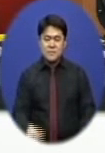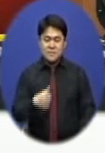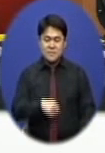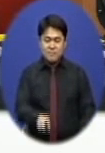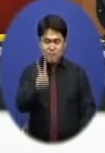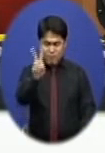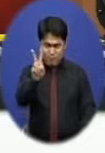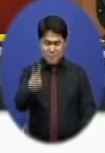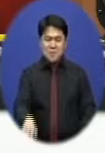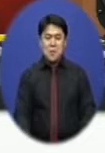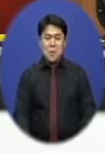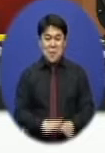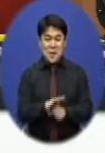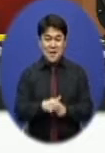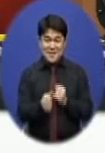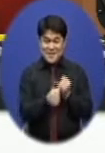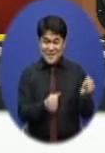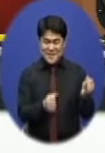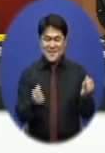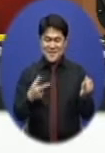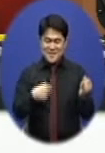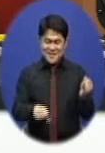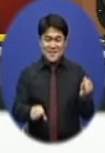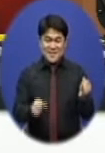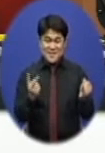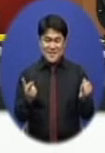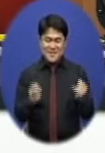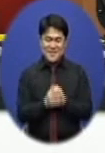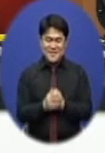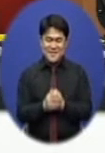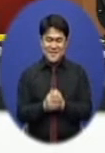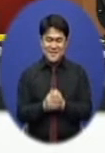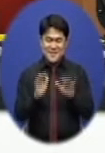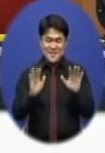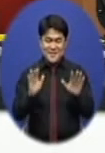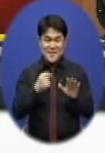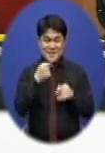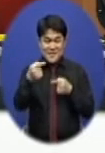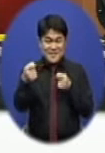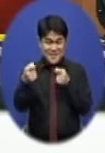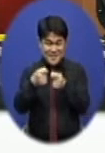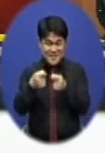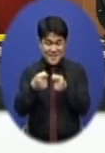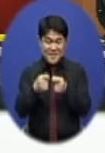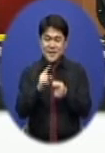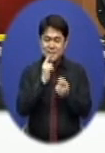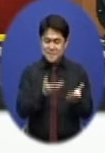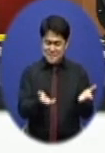씁니다. 아이고 이남. 사랑하는 아내에게 또 우리 자녀들에게 새해 설도 돌아오는데 네. 한